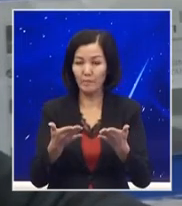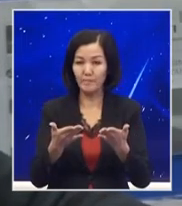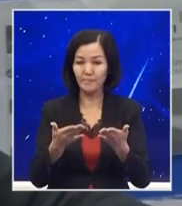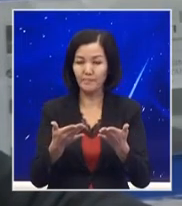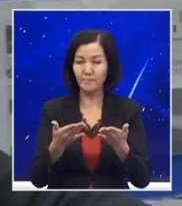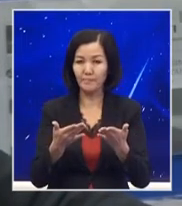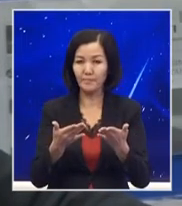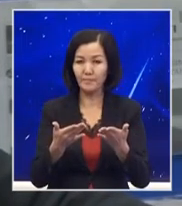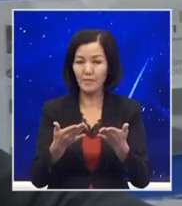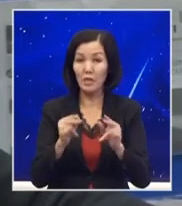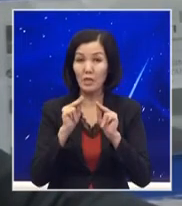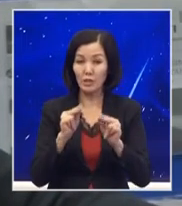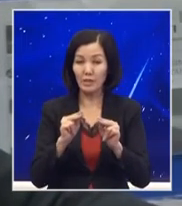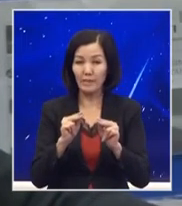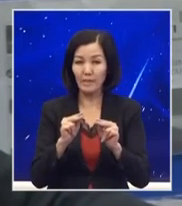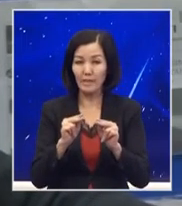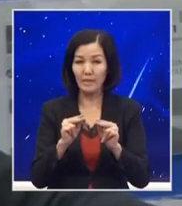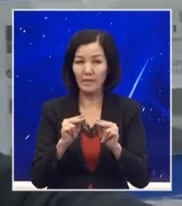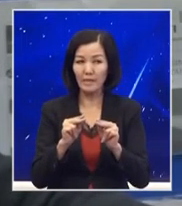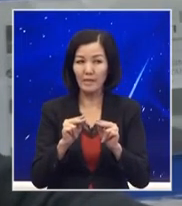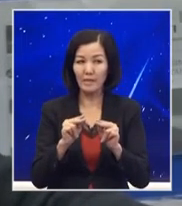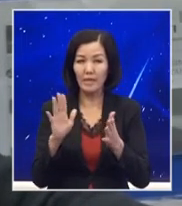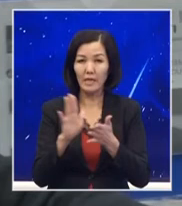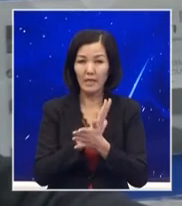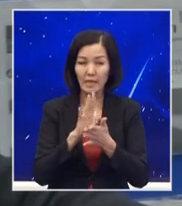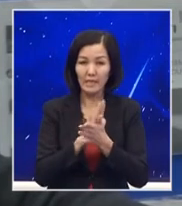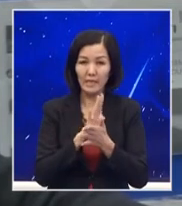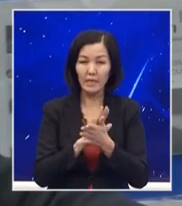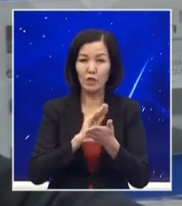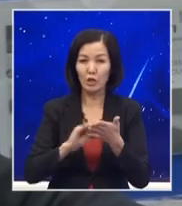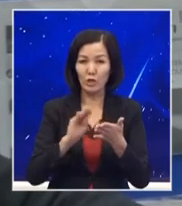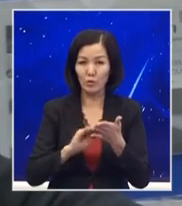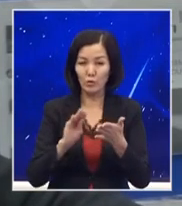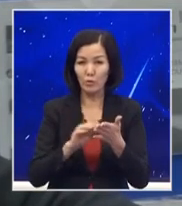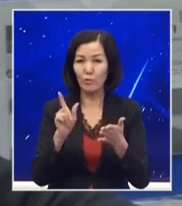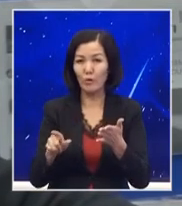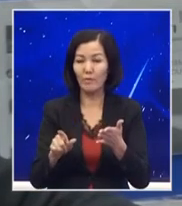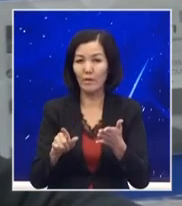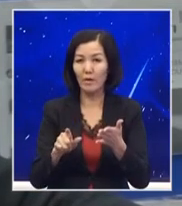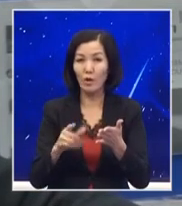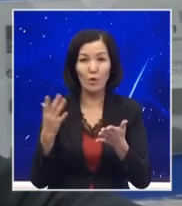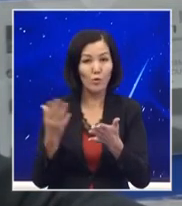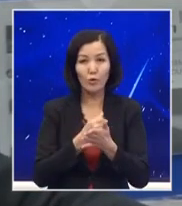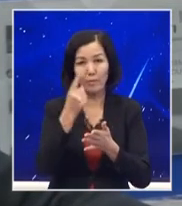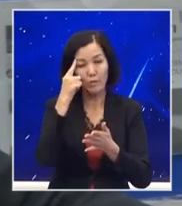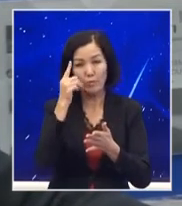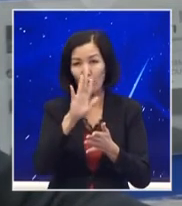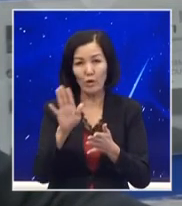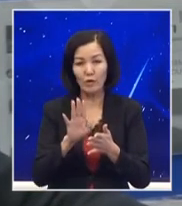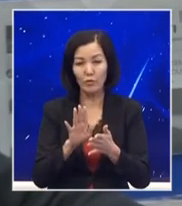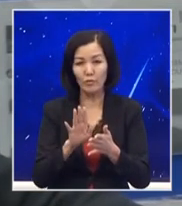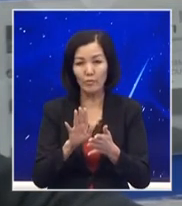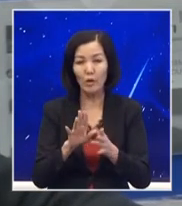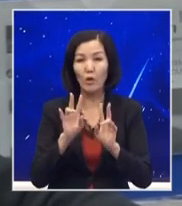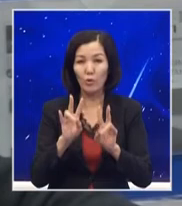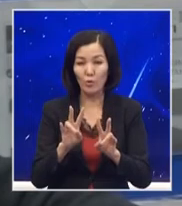жаздым. Шындап келгенде осы газетте жүргеннен кейін бұндай бәйге алам деп ойлағам жоқ, күткен жоқ. Бірақ